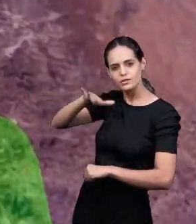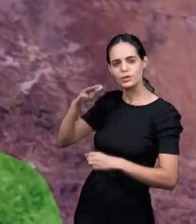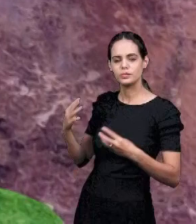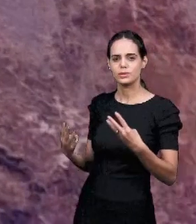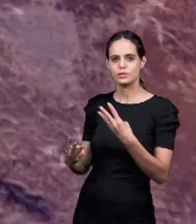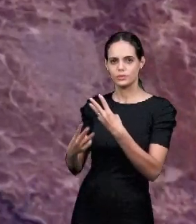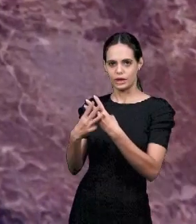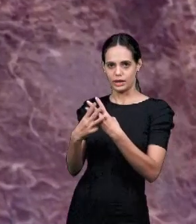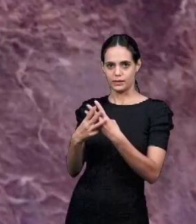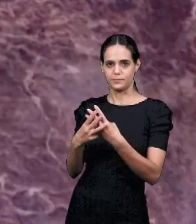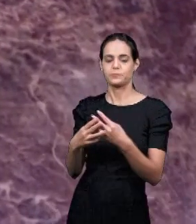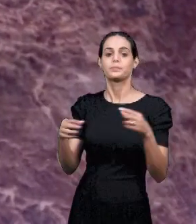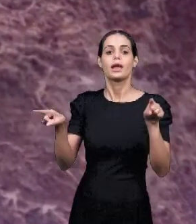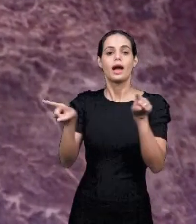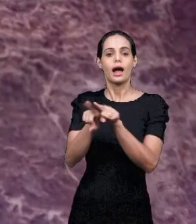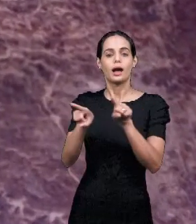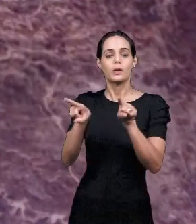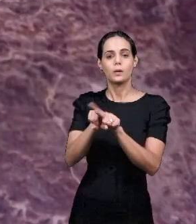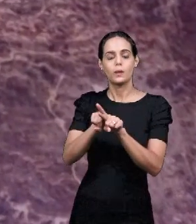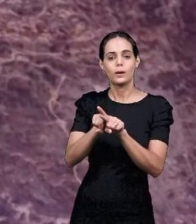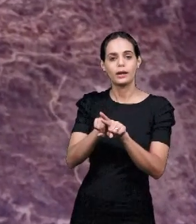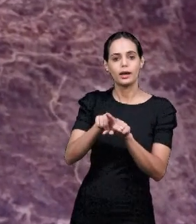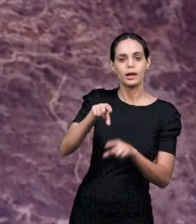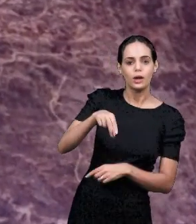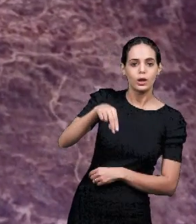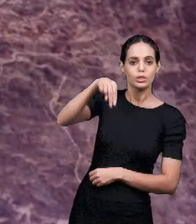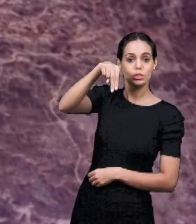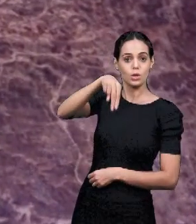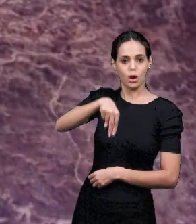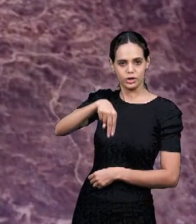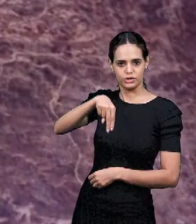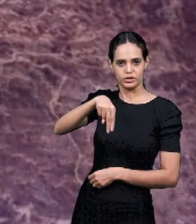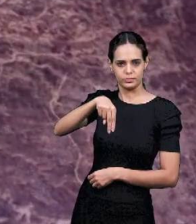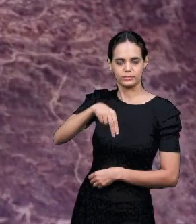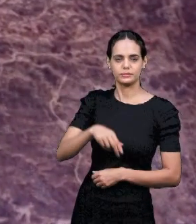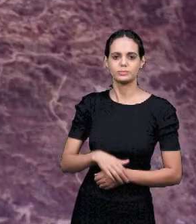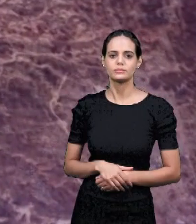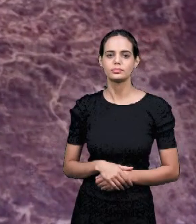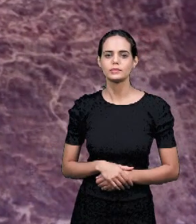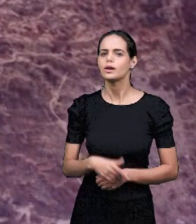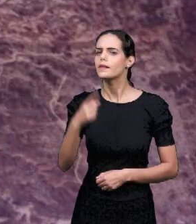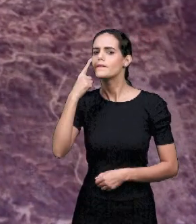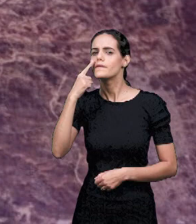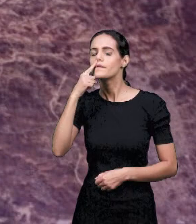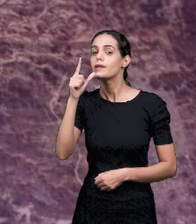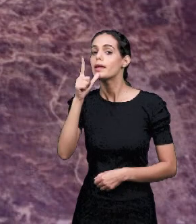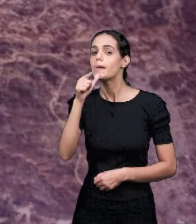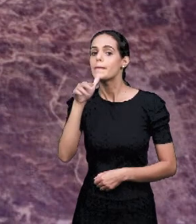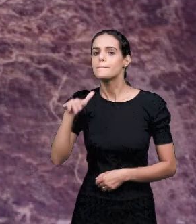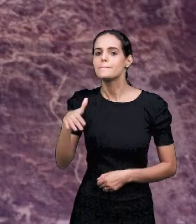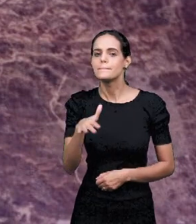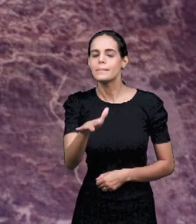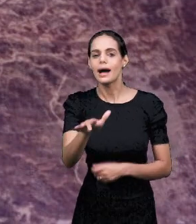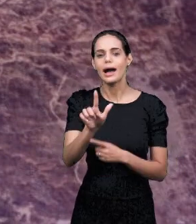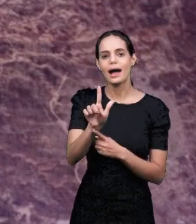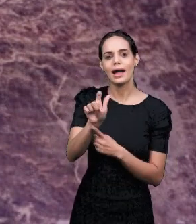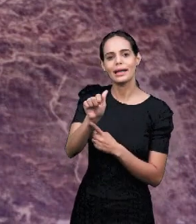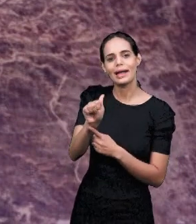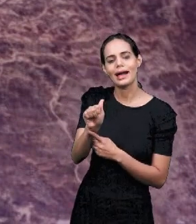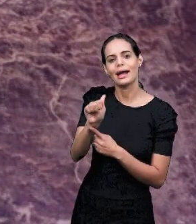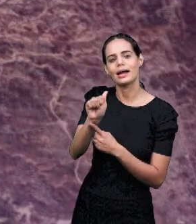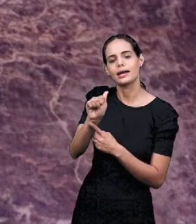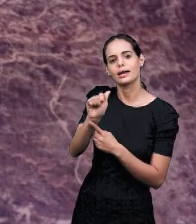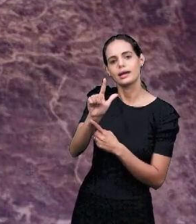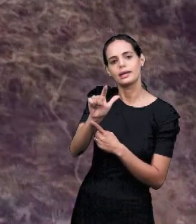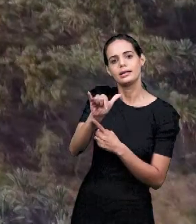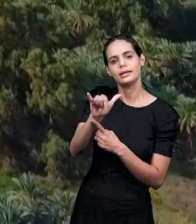Maintenant, da região norte ali en da s'approchant de la Galiléia. région nord Na de la Galiléia nós Galilée, identificamos ali o mar nous da approchons Galiléia, la mar mer da de la Galiléia, Galilée, também mar de la mer de la